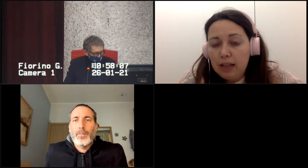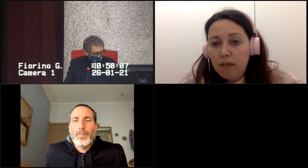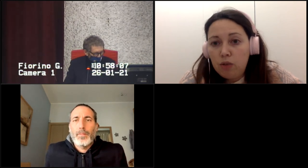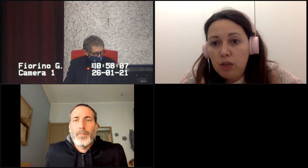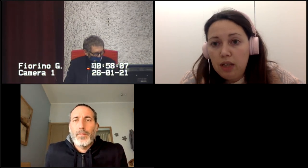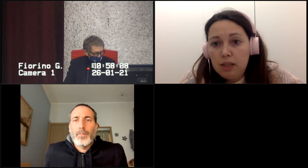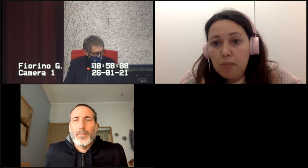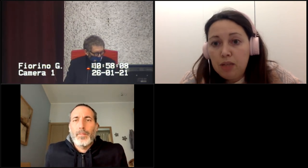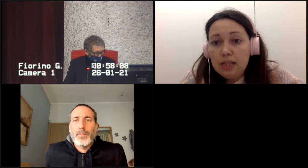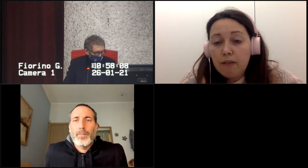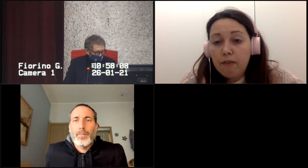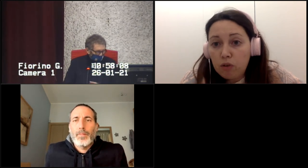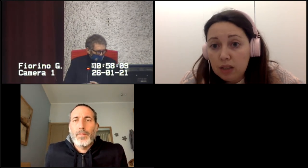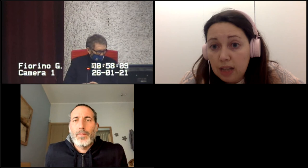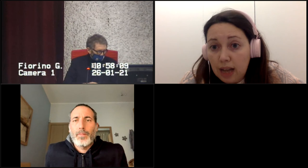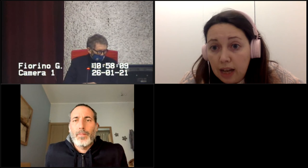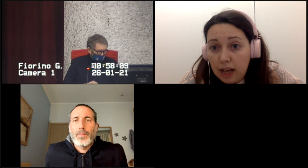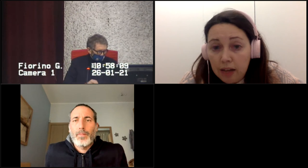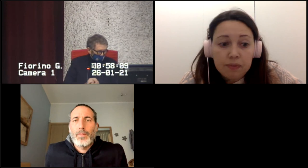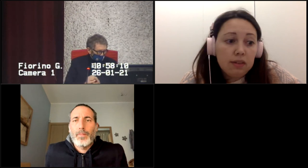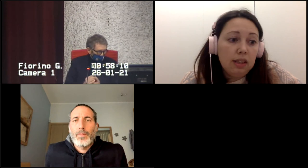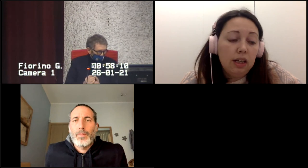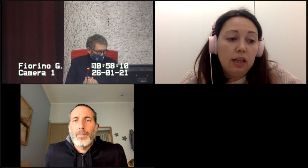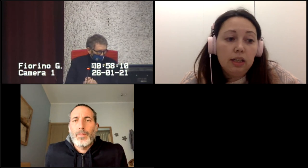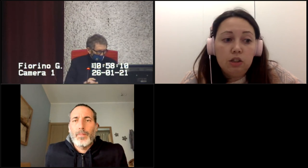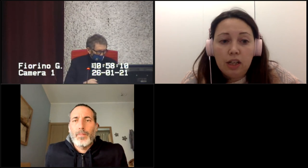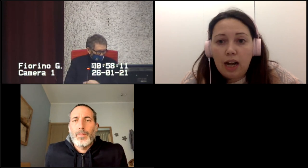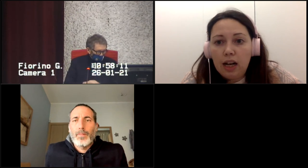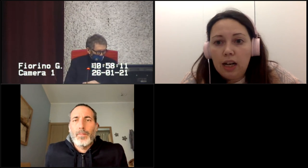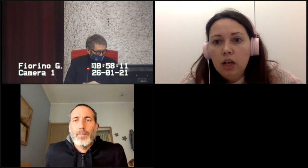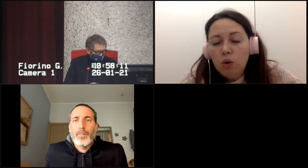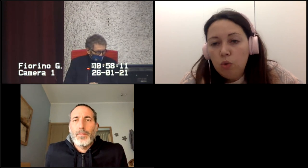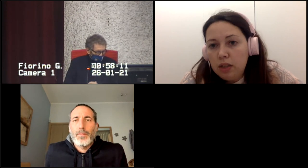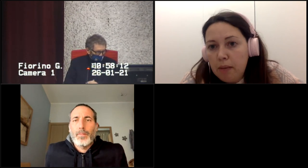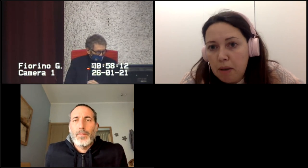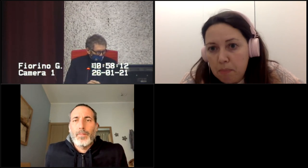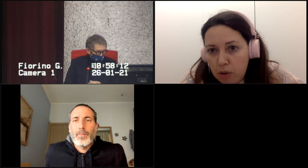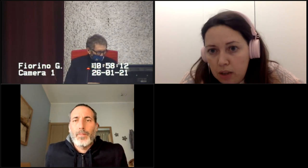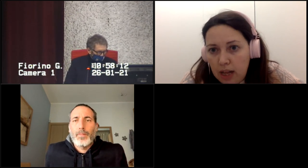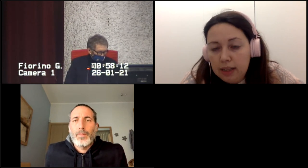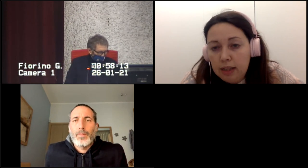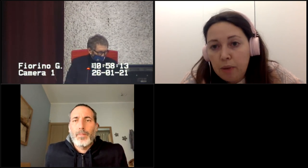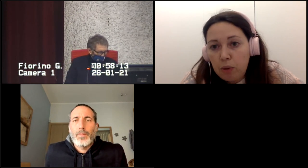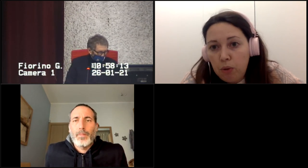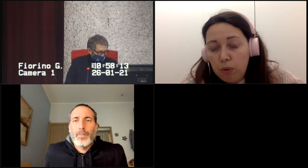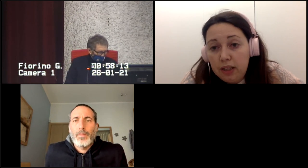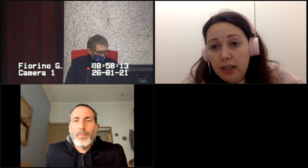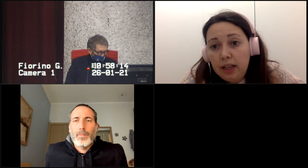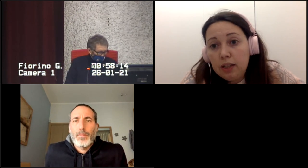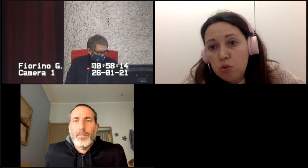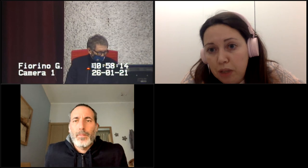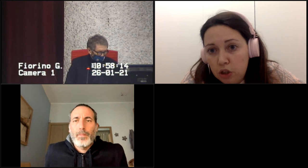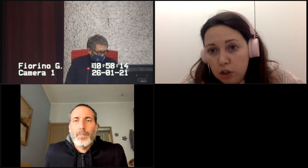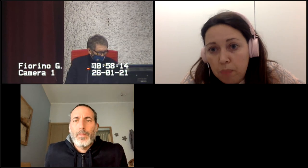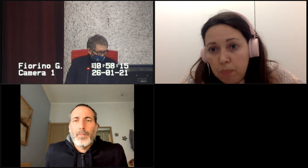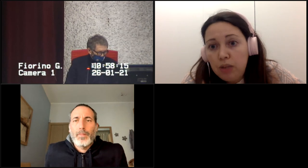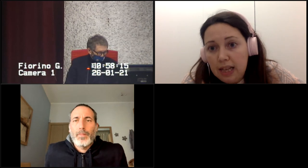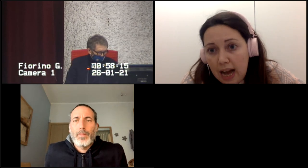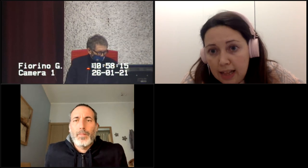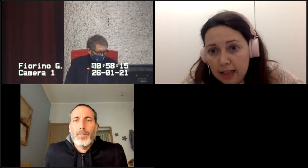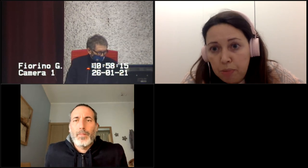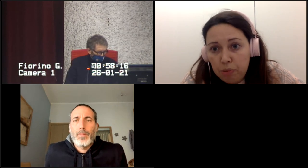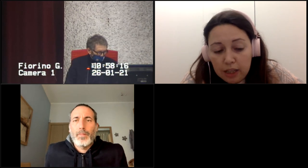po' sprecata il fatto che si potesse affrontare in generale un tema importante per quel quartiere che subisce